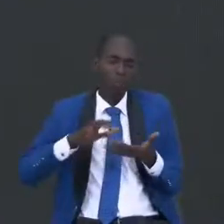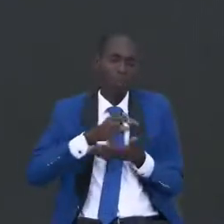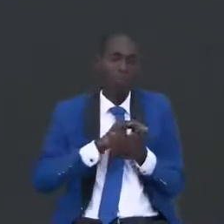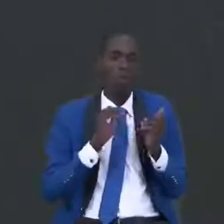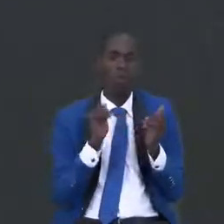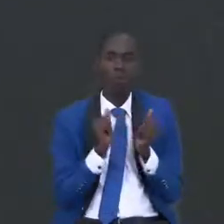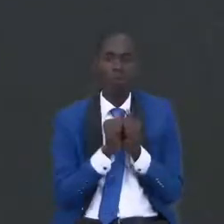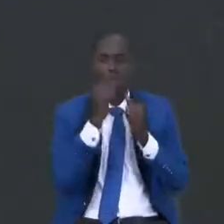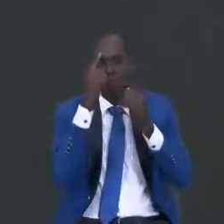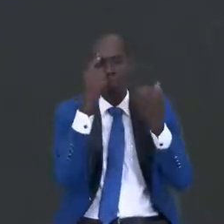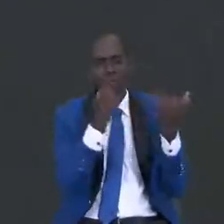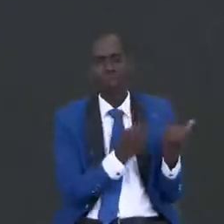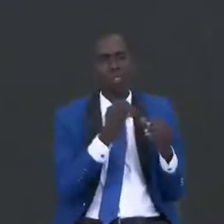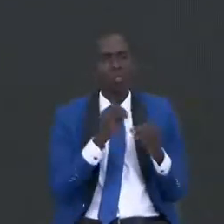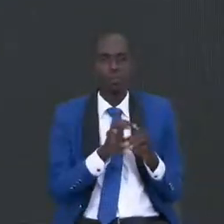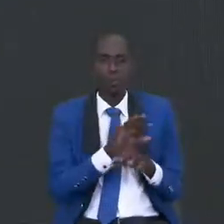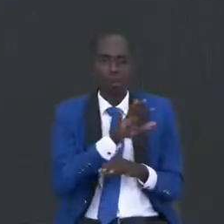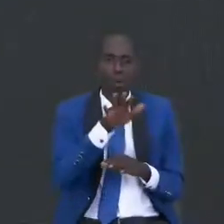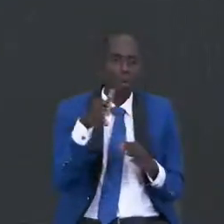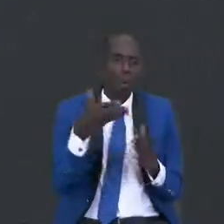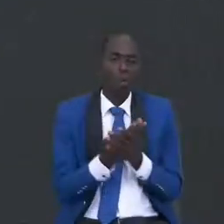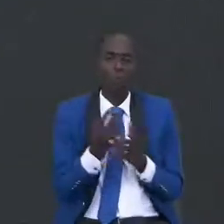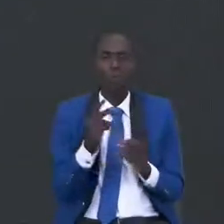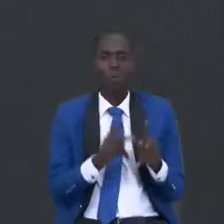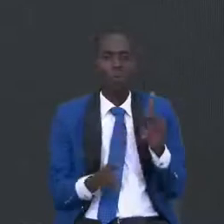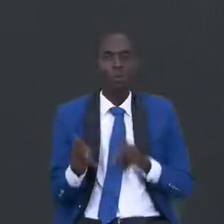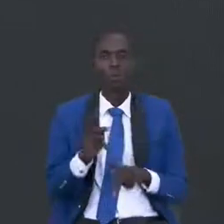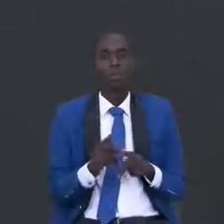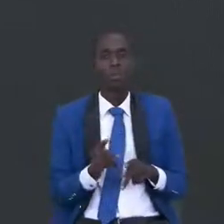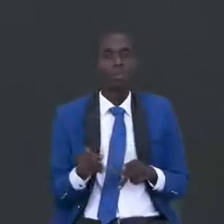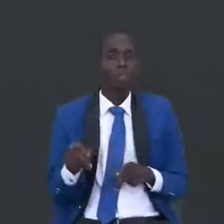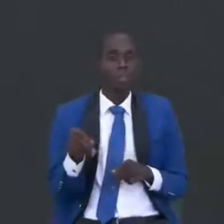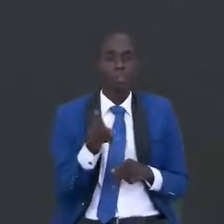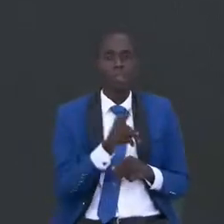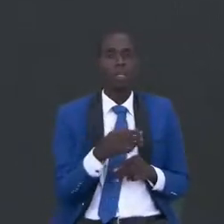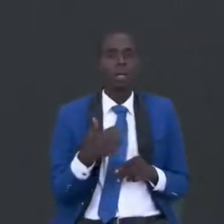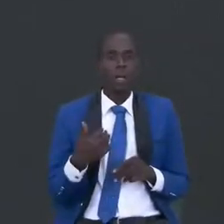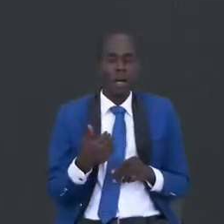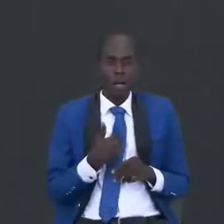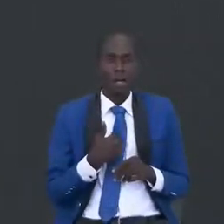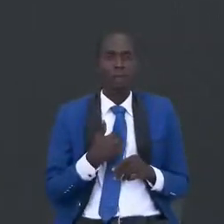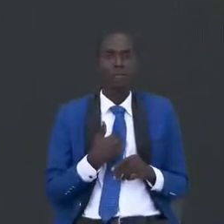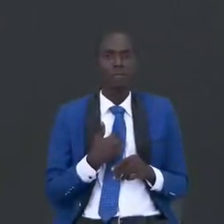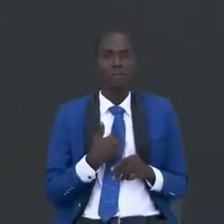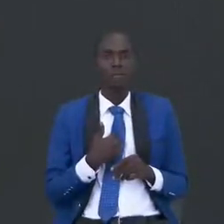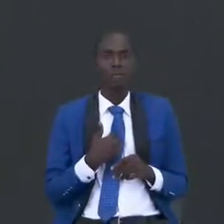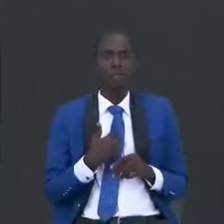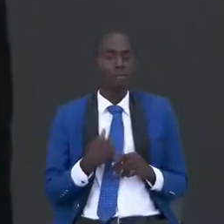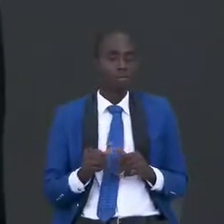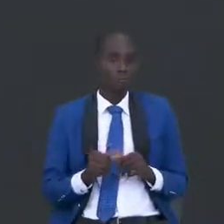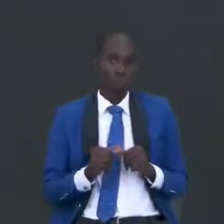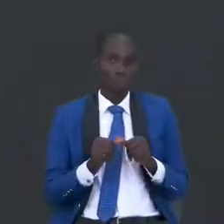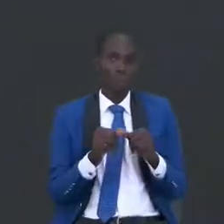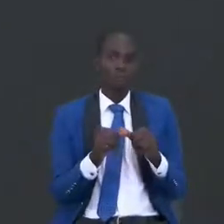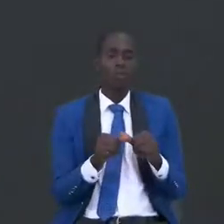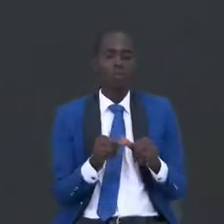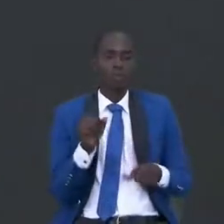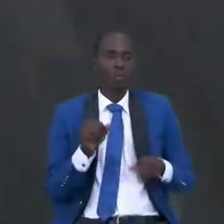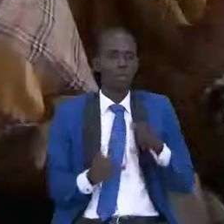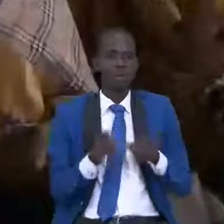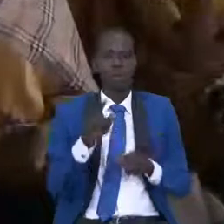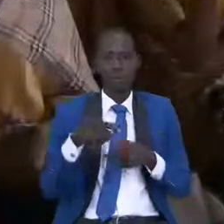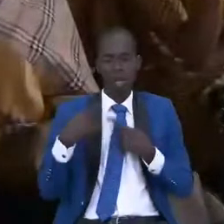eux. Dans la vie de ces gens-là, ils avaient l'incrédulité établie. Ton cœur ne sera pas comme